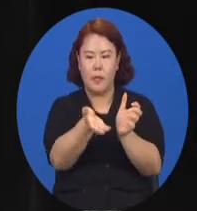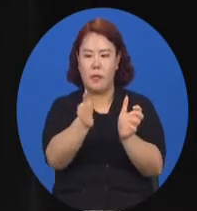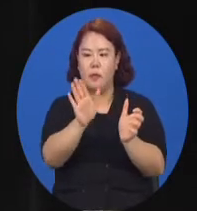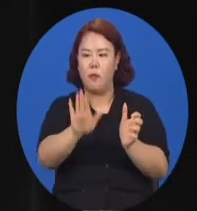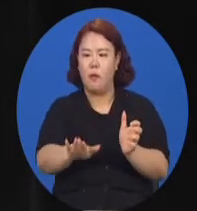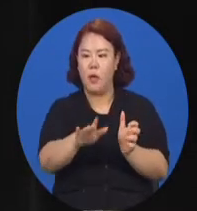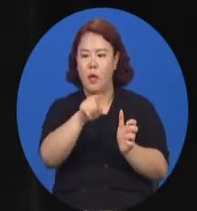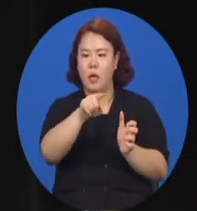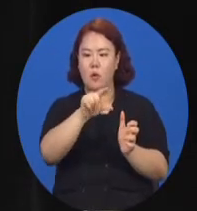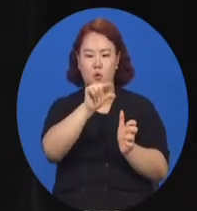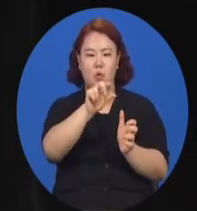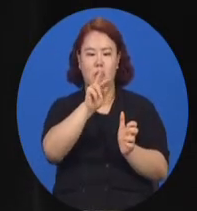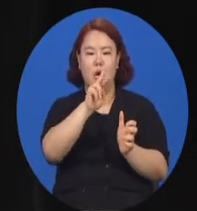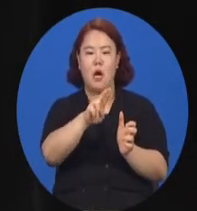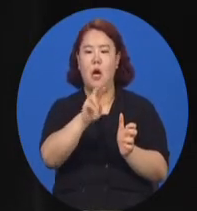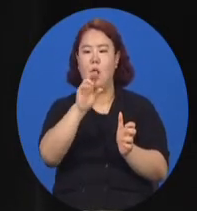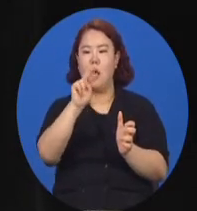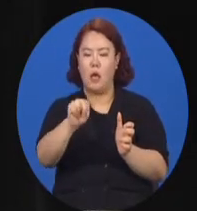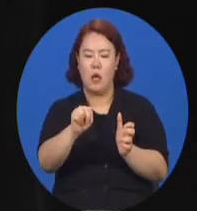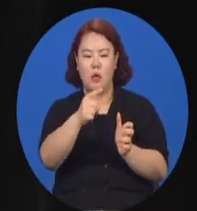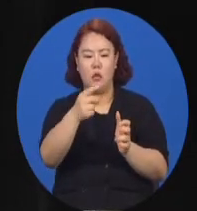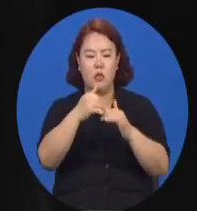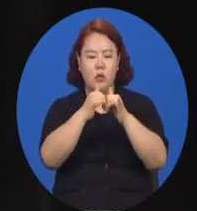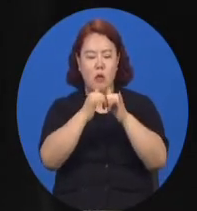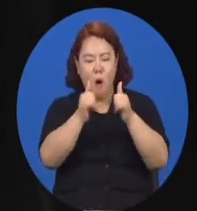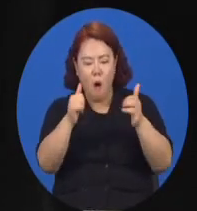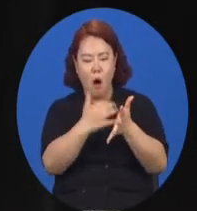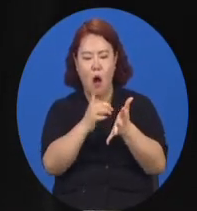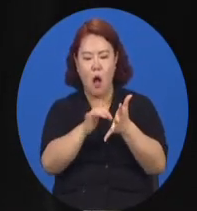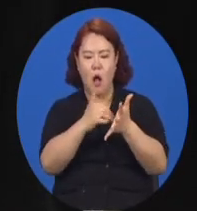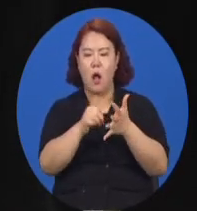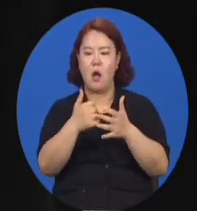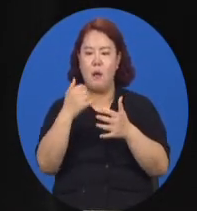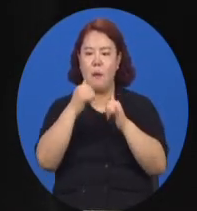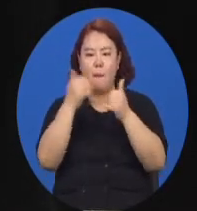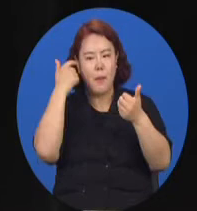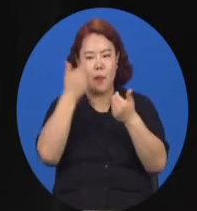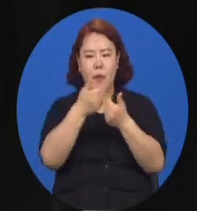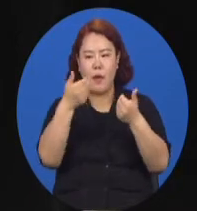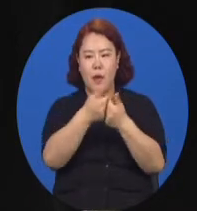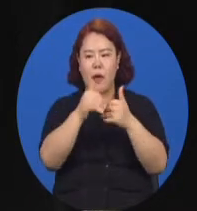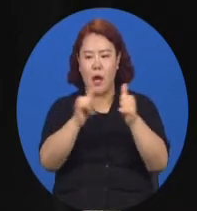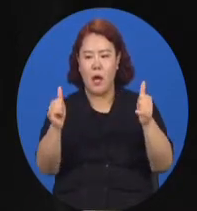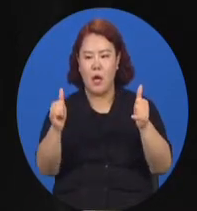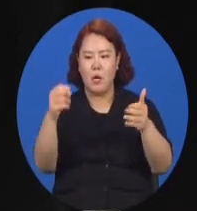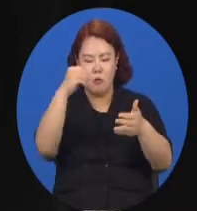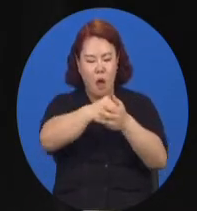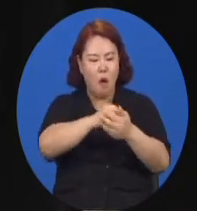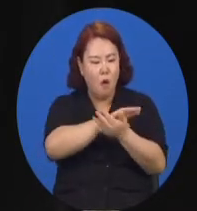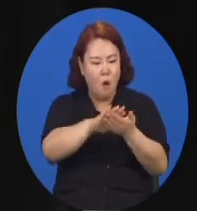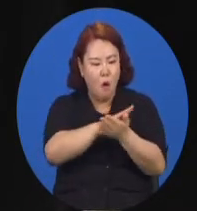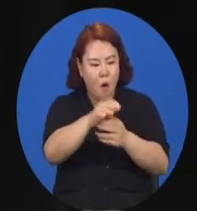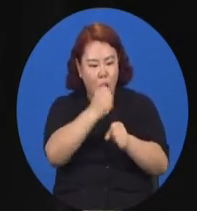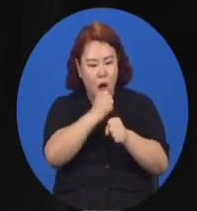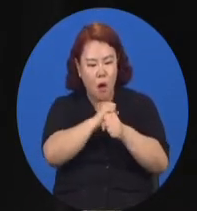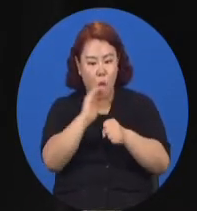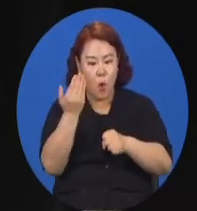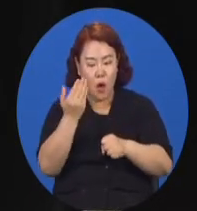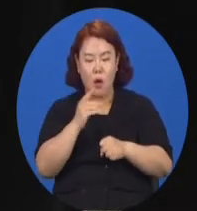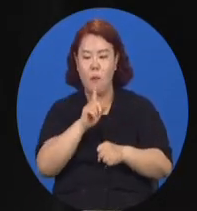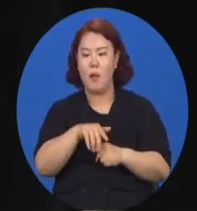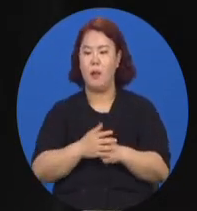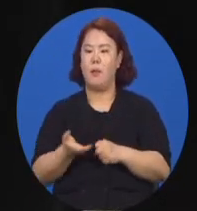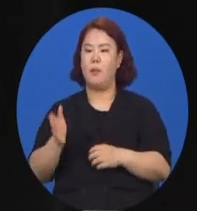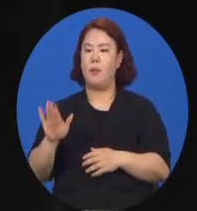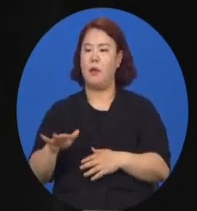여기에 GRM 수천 명이 그 반대한 서명도 했었던 GRM 찬성론자까지 이렇게 섞어서 하시면 되겠습니까? 그렇게